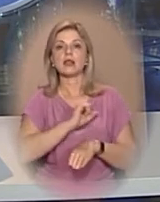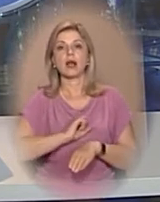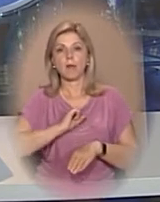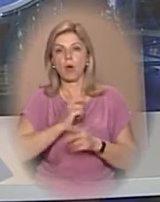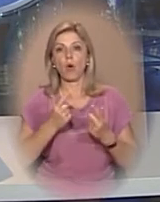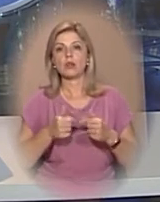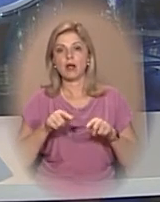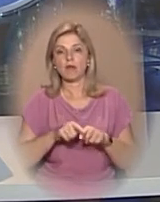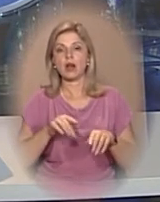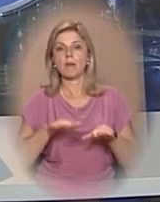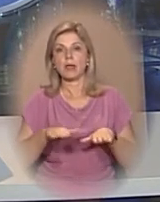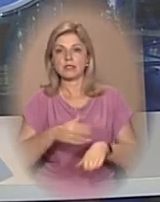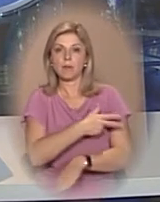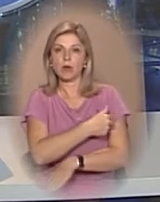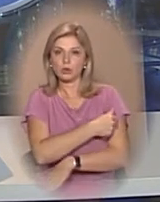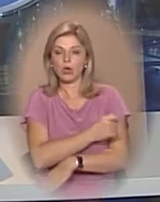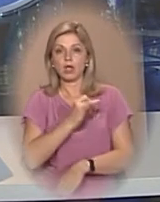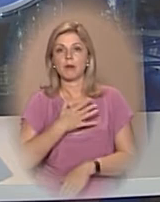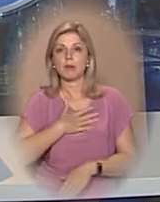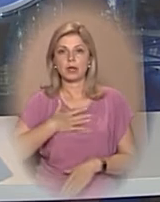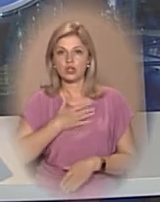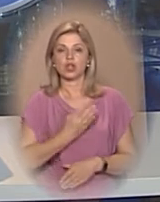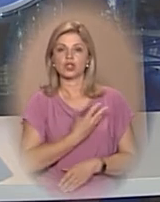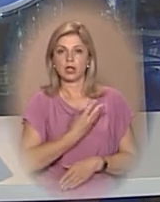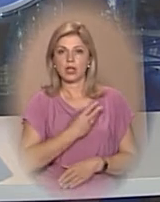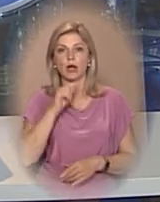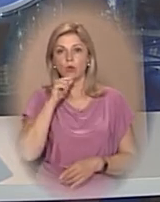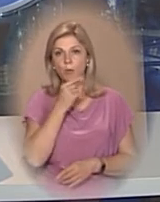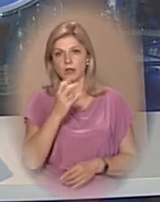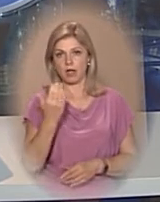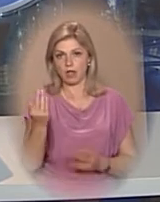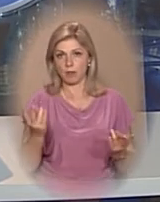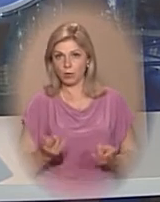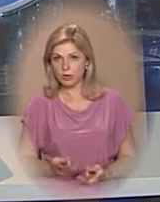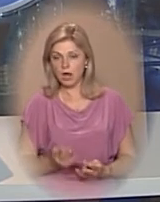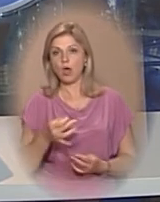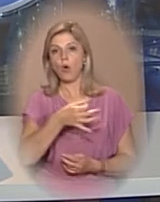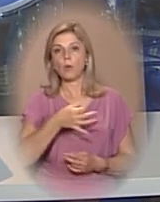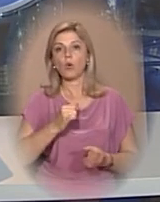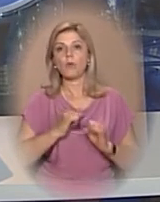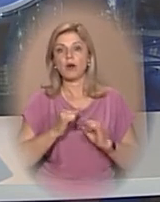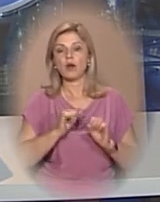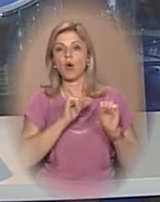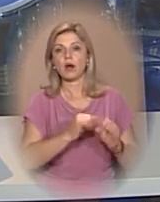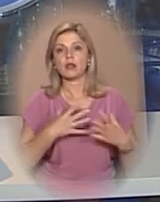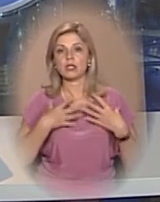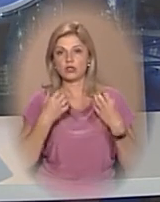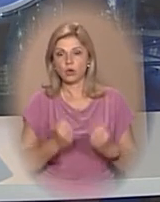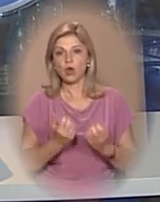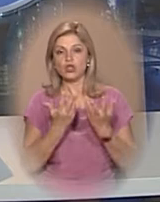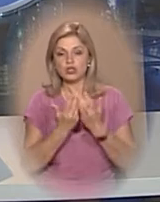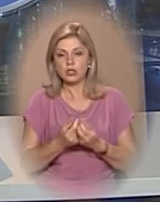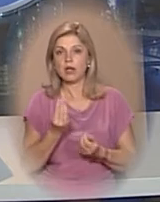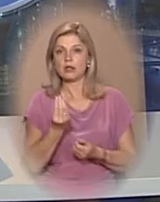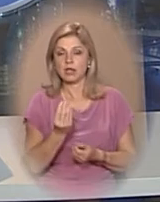відділення місцевої амбулаторії і обурені бажаннями зекономити на їх потребах. У обласному управлінні охорони здоров'я порахували